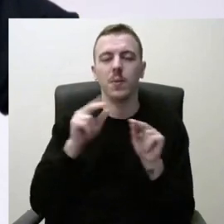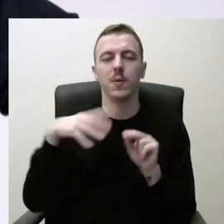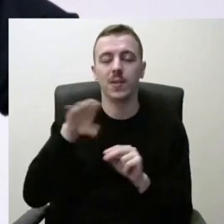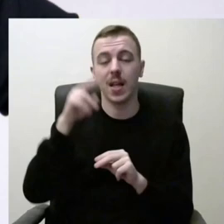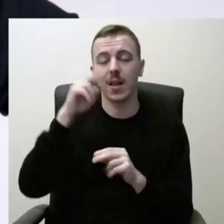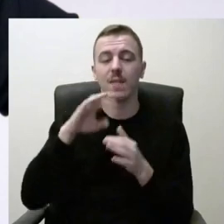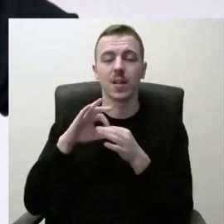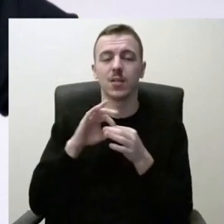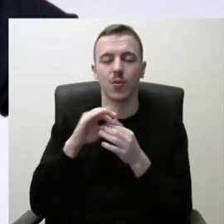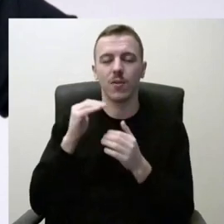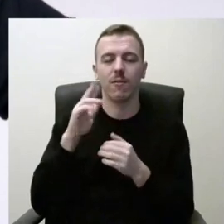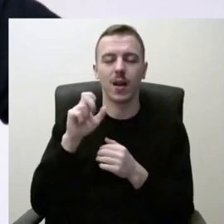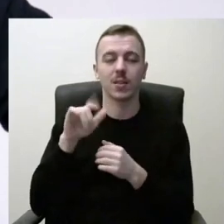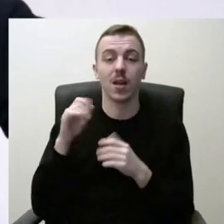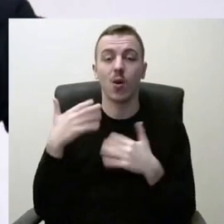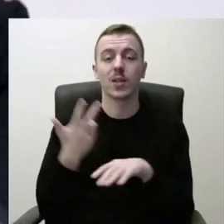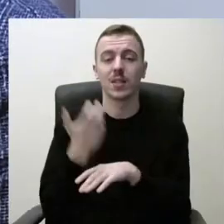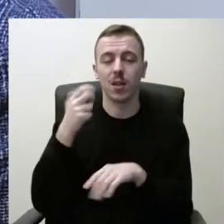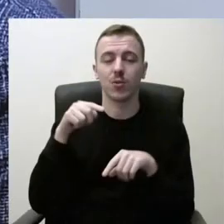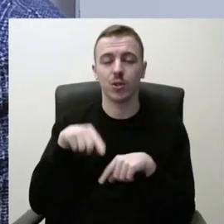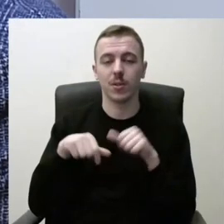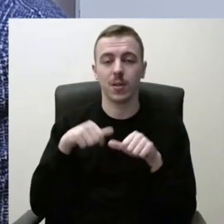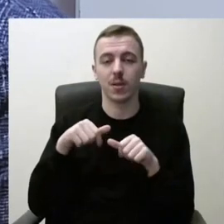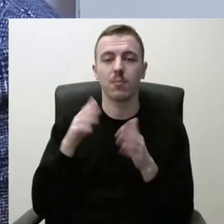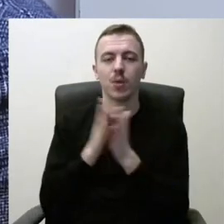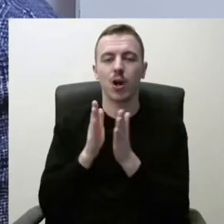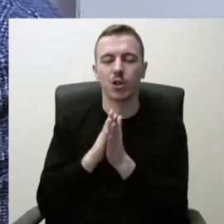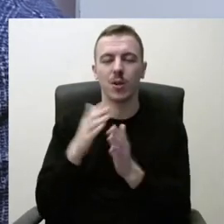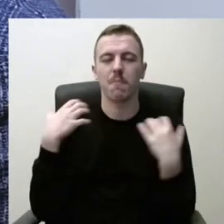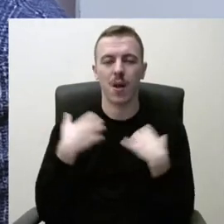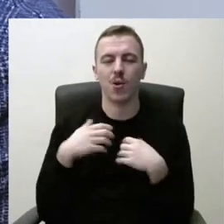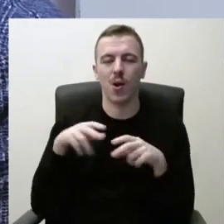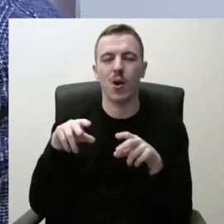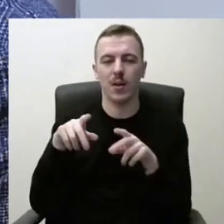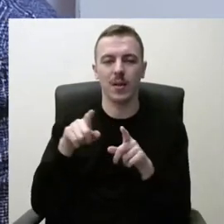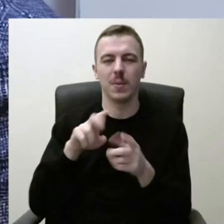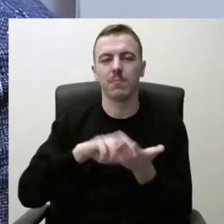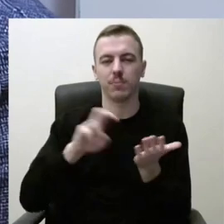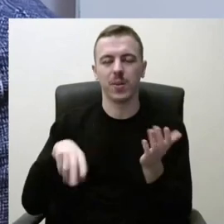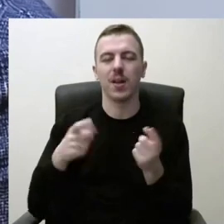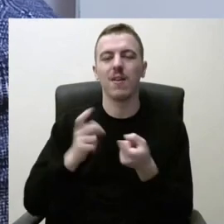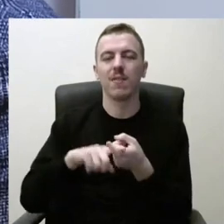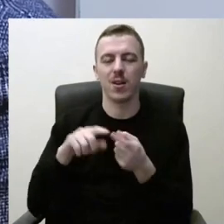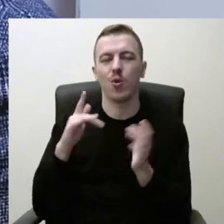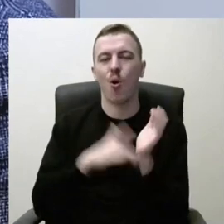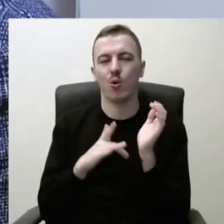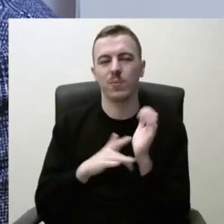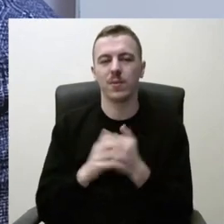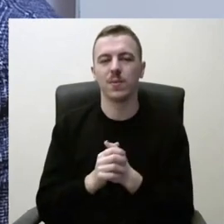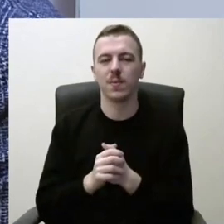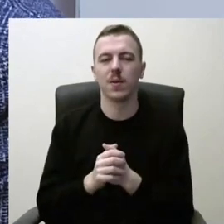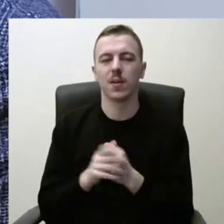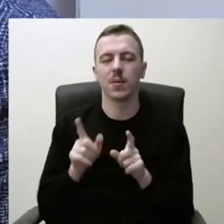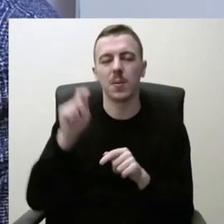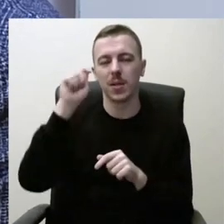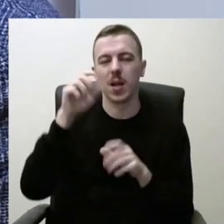sąjungos frakcija 3 kartus šitoje kadencijoje prašė mero atsistatydinti būtent dėl korupcijų susitikimo. Tai yra, prisiminkime,